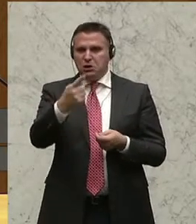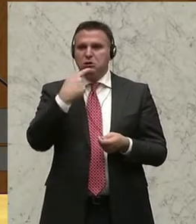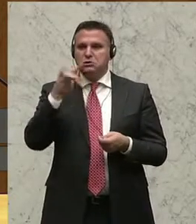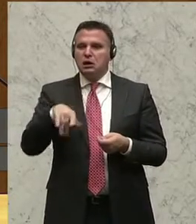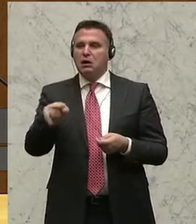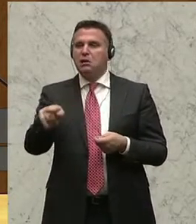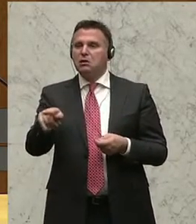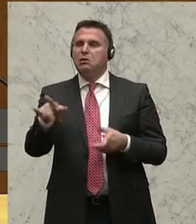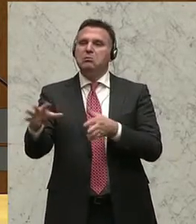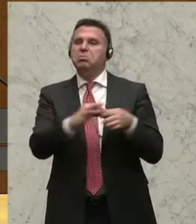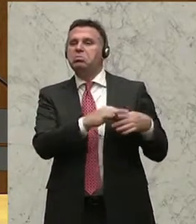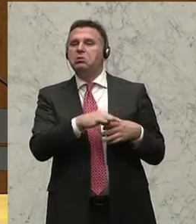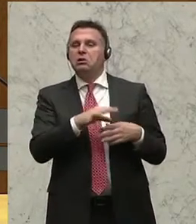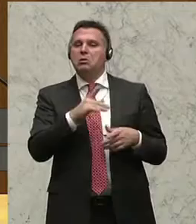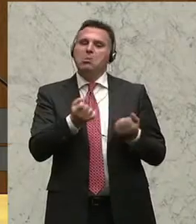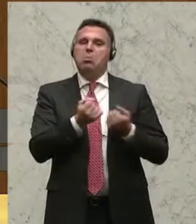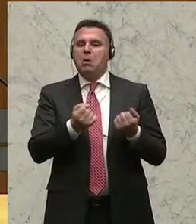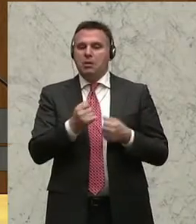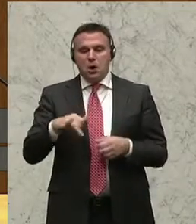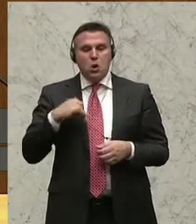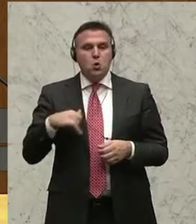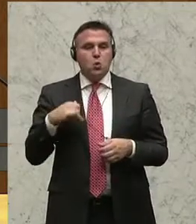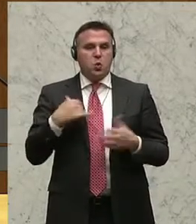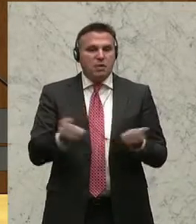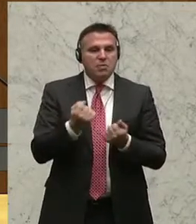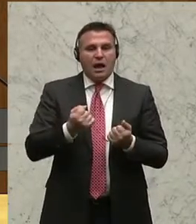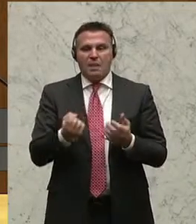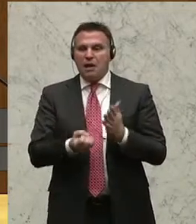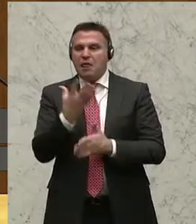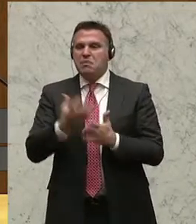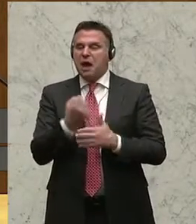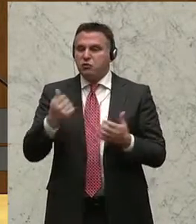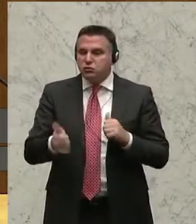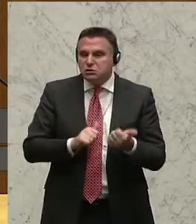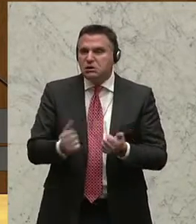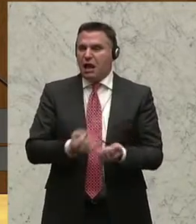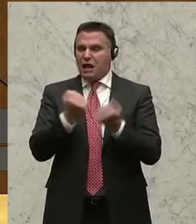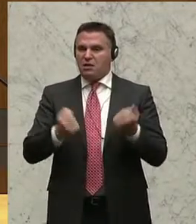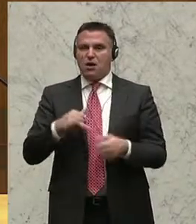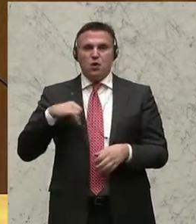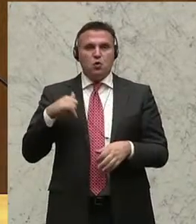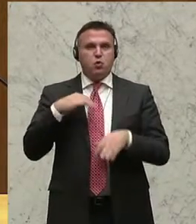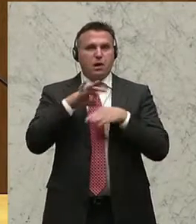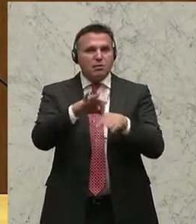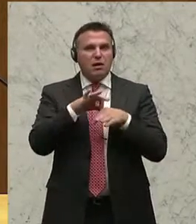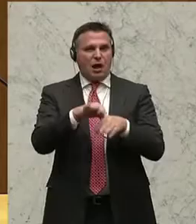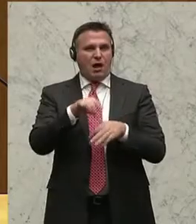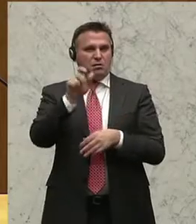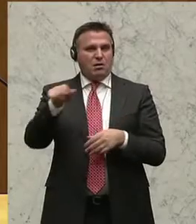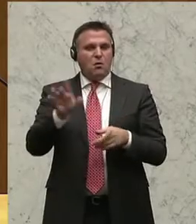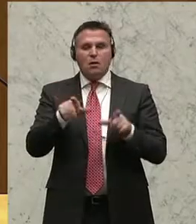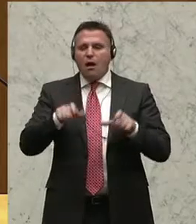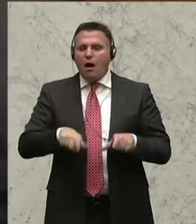Büttel der Politik hinstellen. Jugendtrainer, Nachwuchstrainer, Jugendleiter, Menschen, die mit